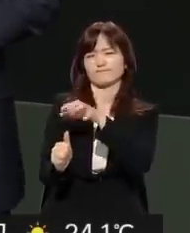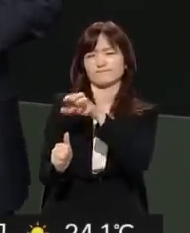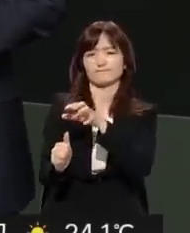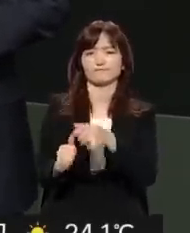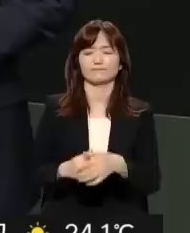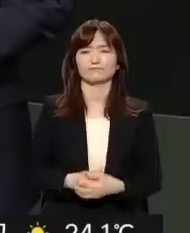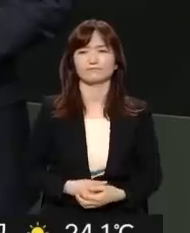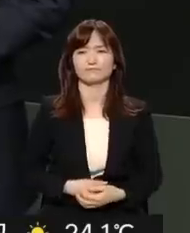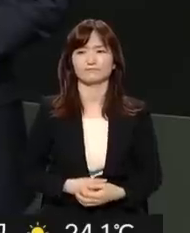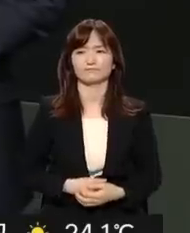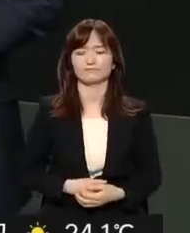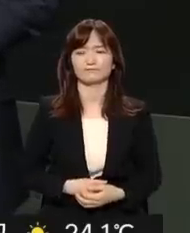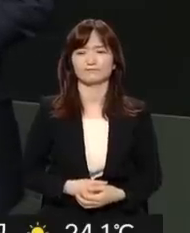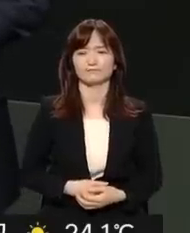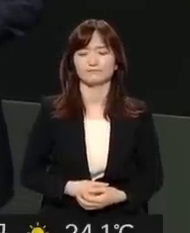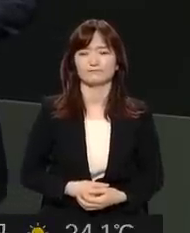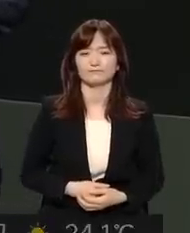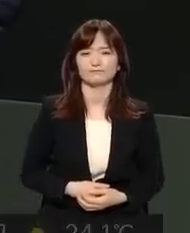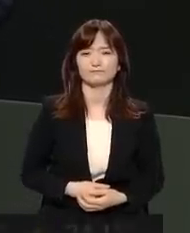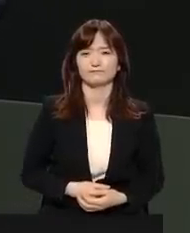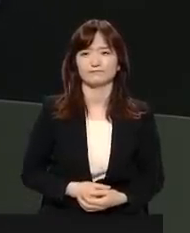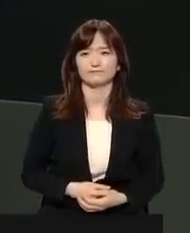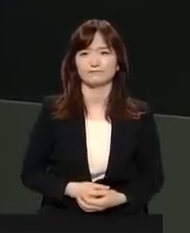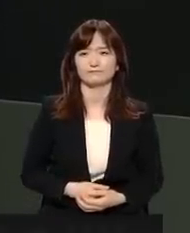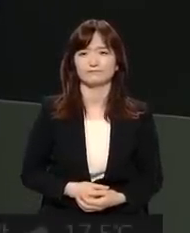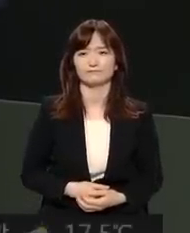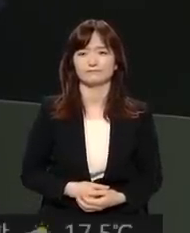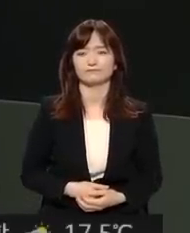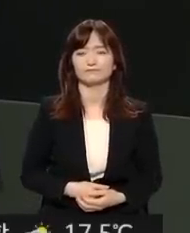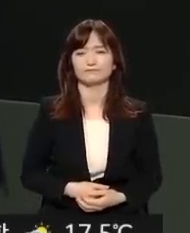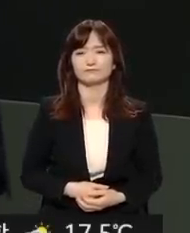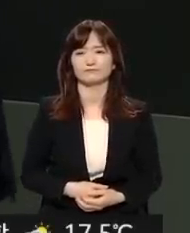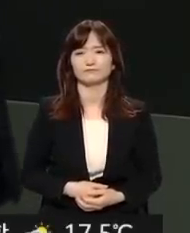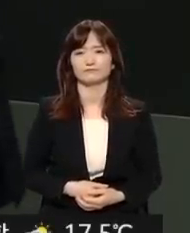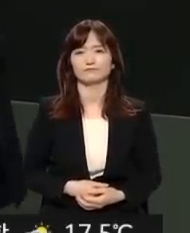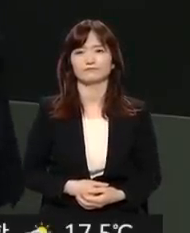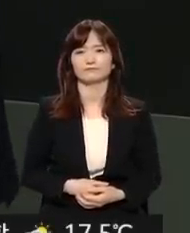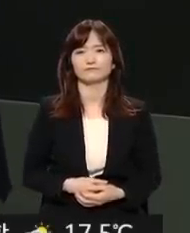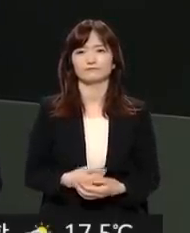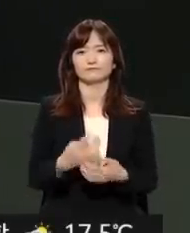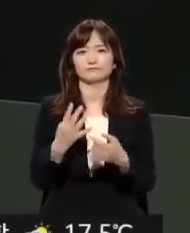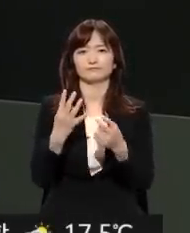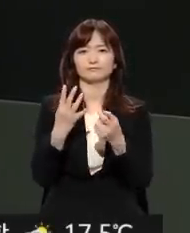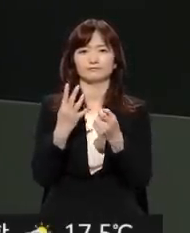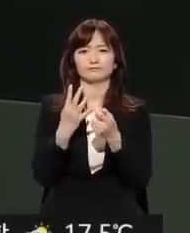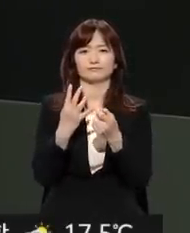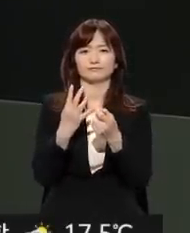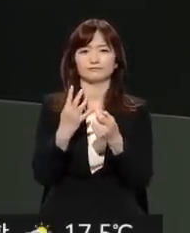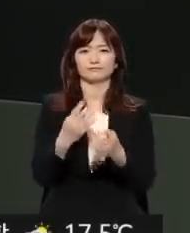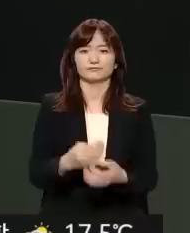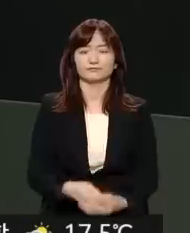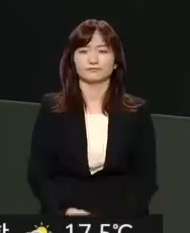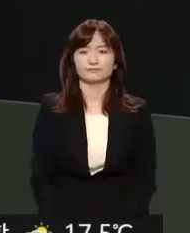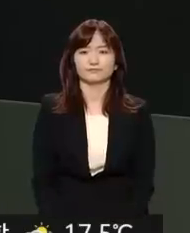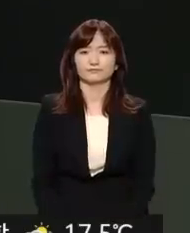또 꾸짖는 그런 내용도 있더라고요. 알겠습니다. 자, 다음 뉴스 또 이어가 보죠.